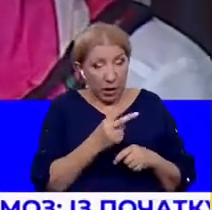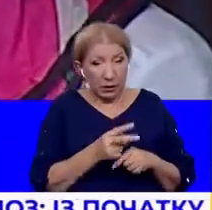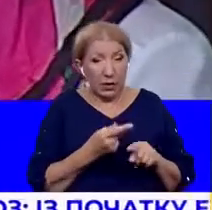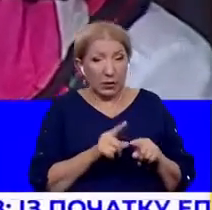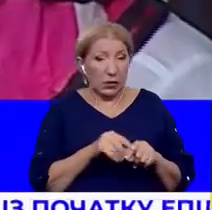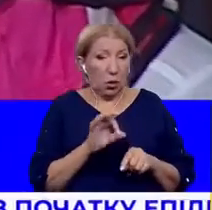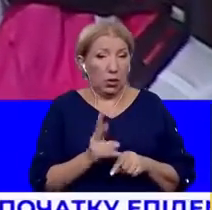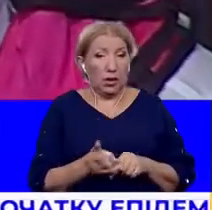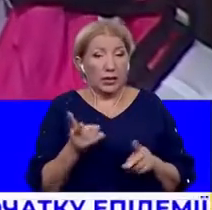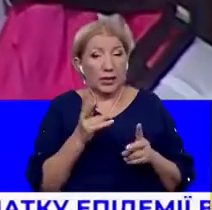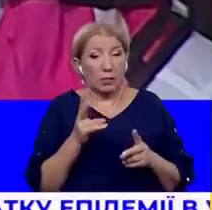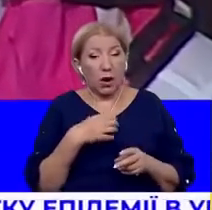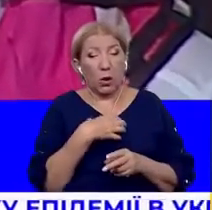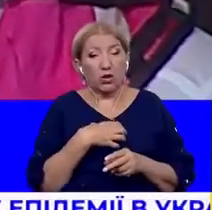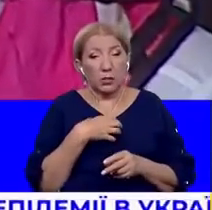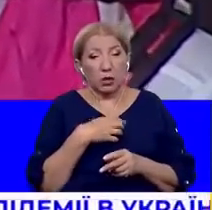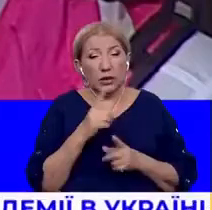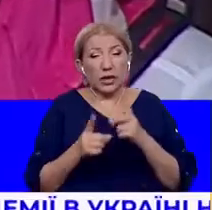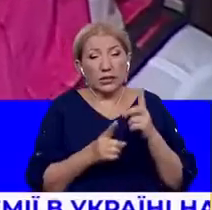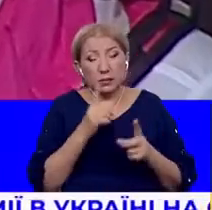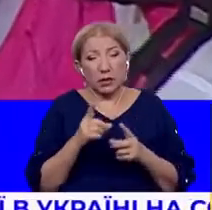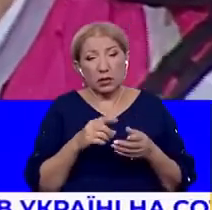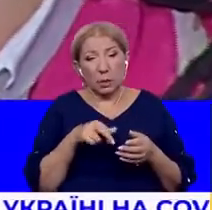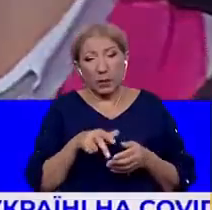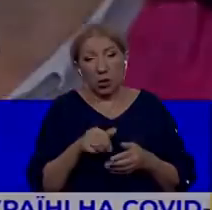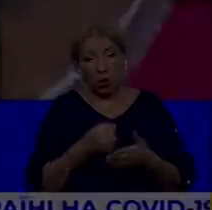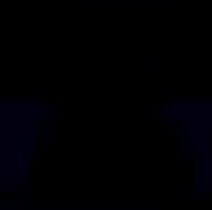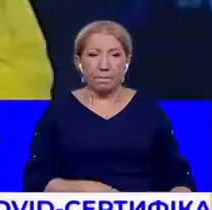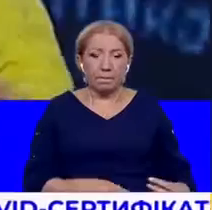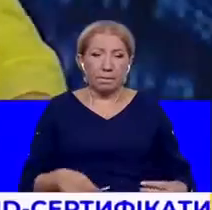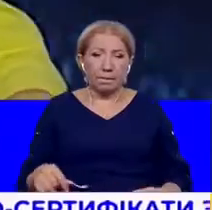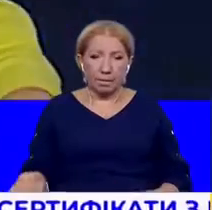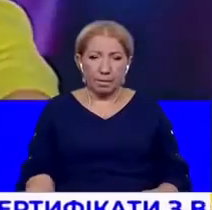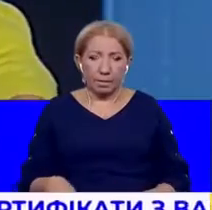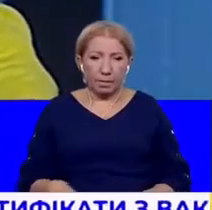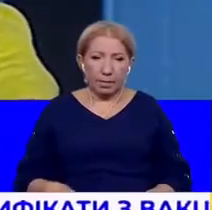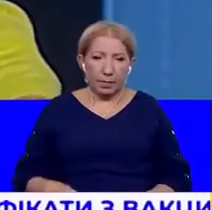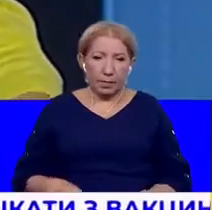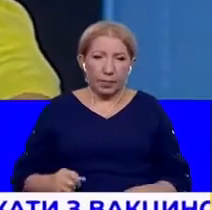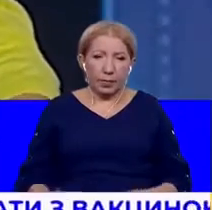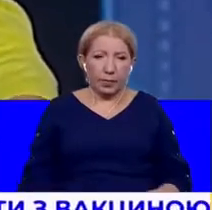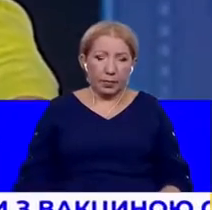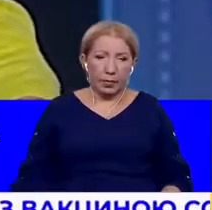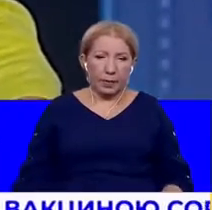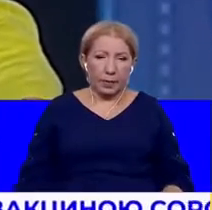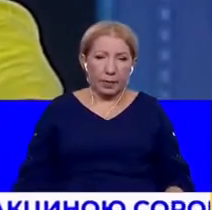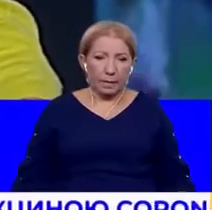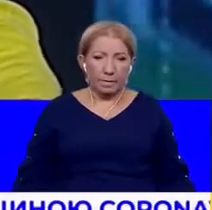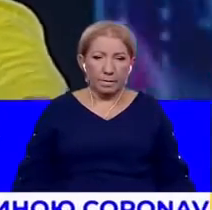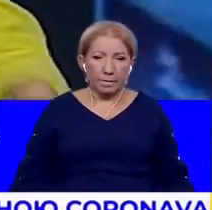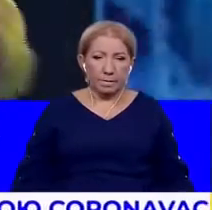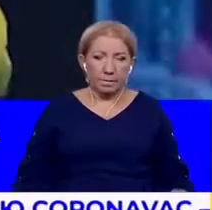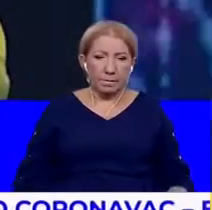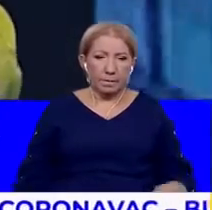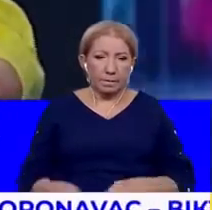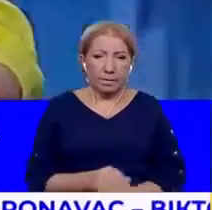це окей. Потрібно концептуально змінювати підхід до більш стратегічного. Чи так, пані Катерино, ви хотіли прокоментувати? Бачите, зокрема, пан Мудр